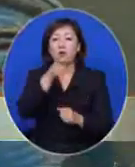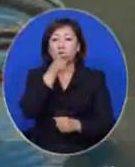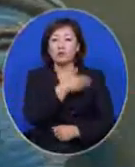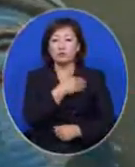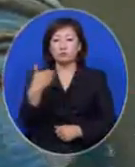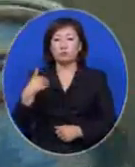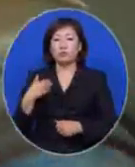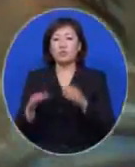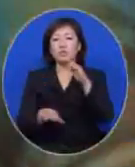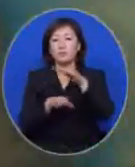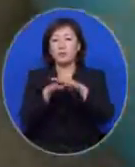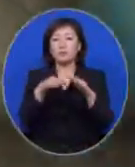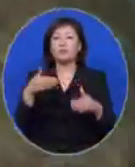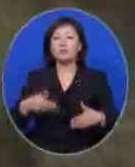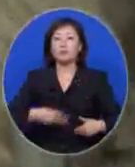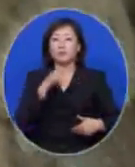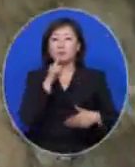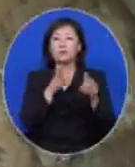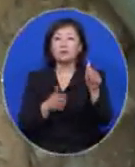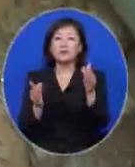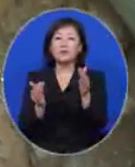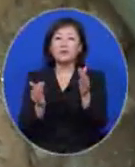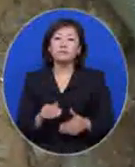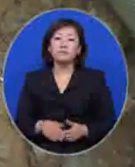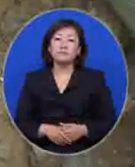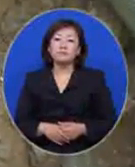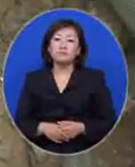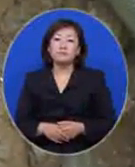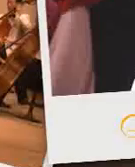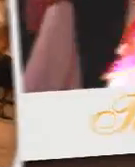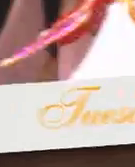충분히 받아둘 것을 당부했습니다.